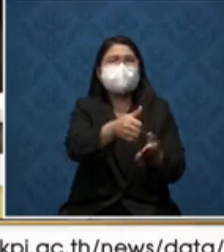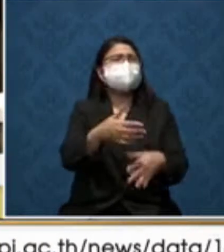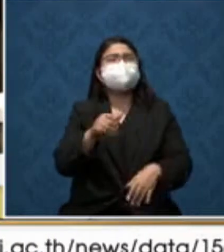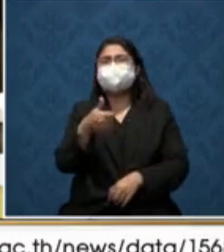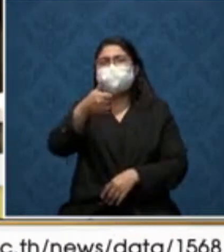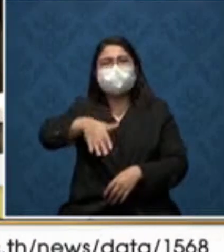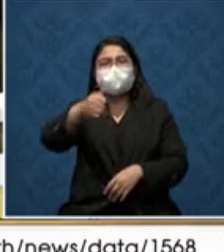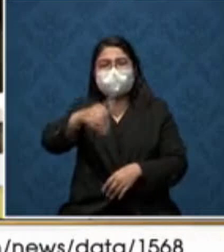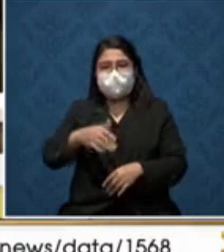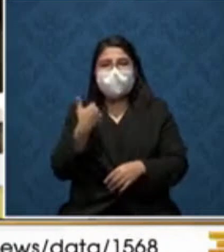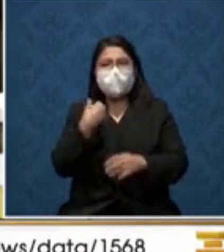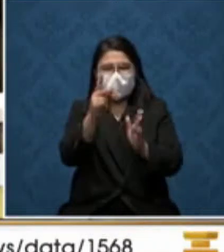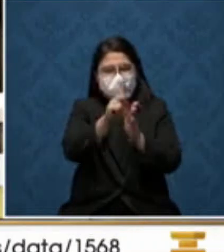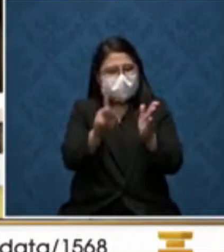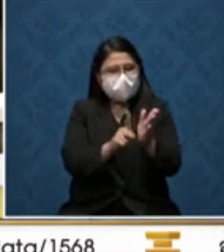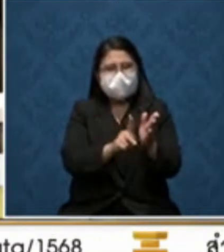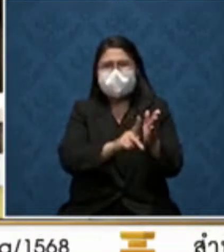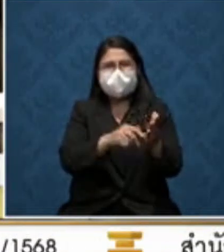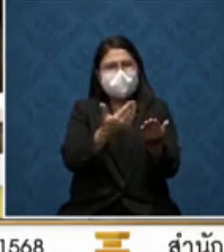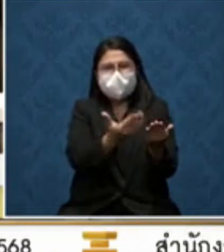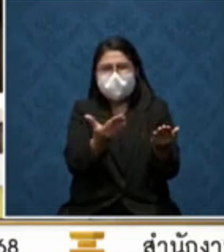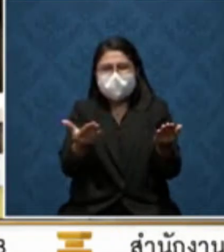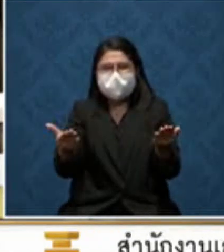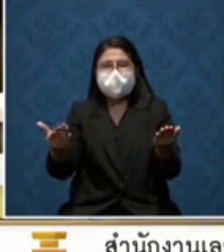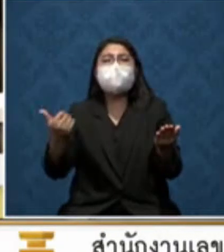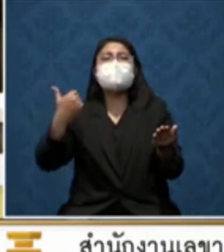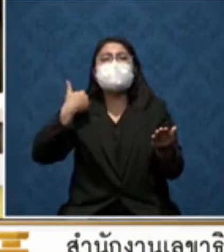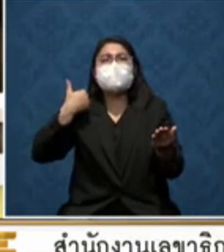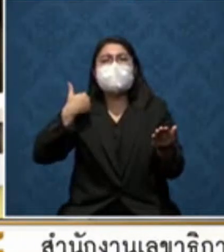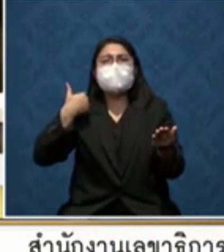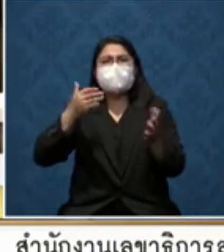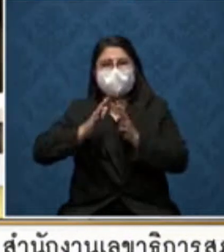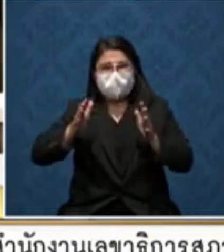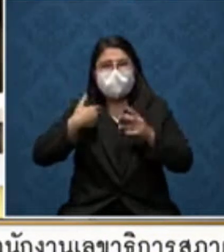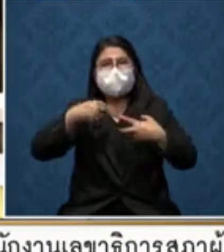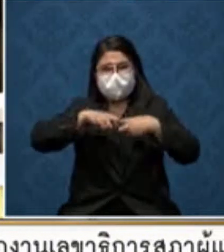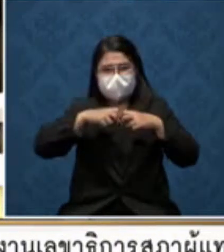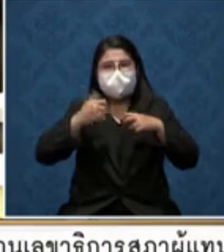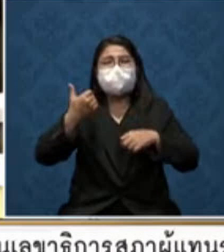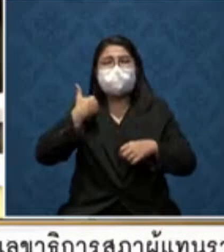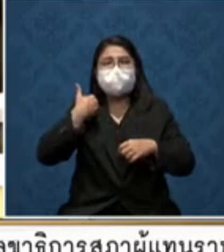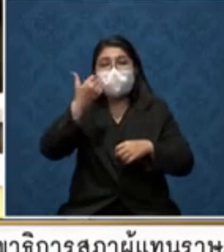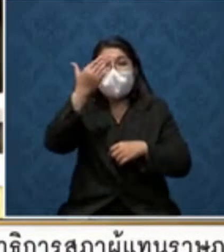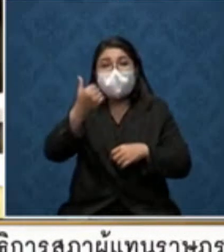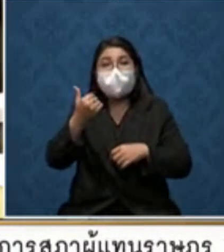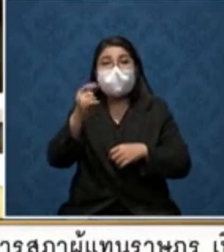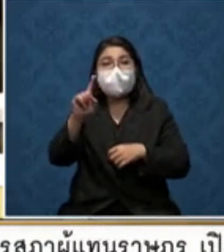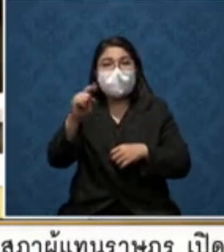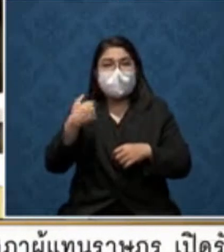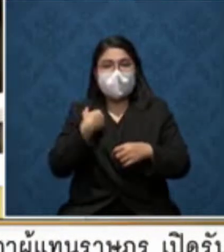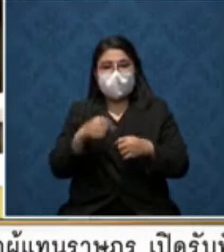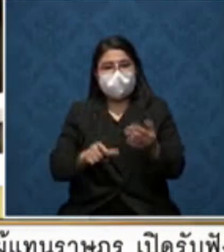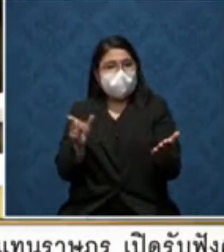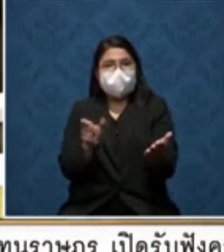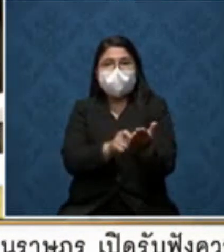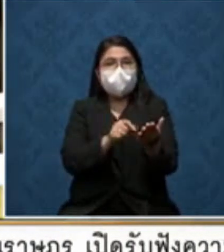ก